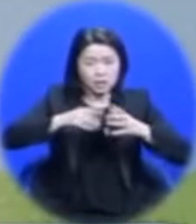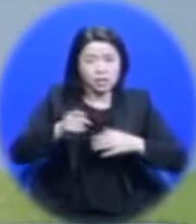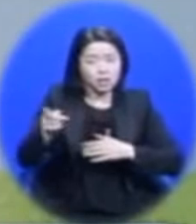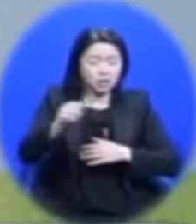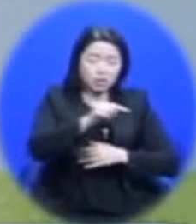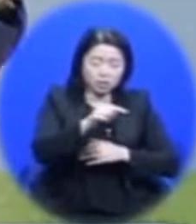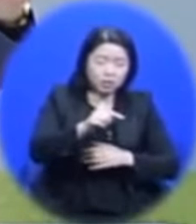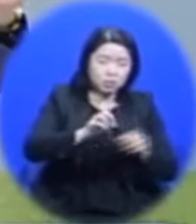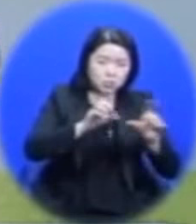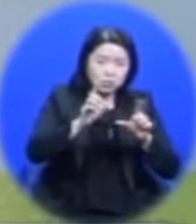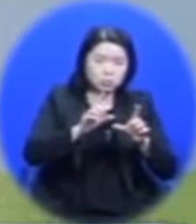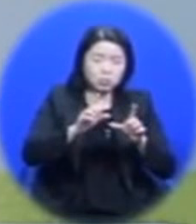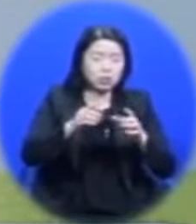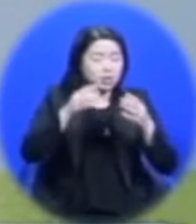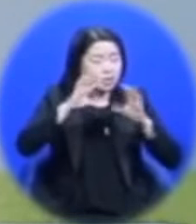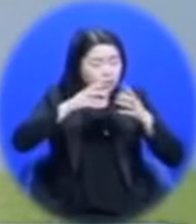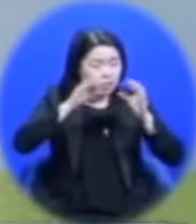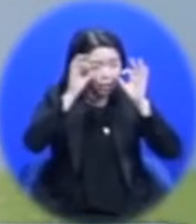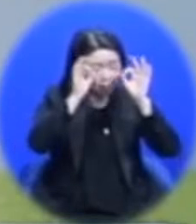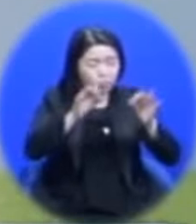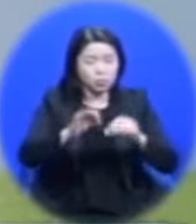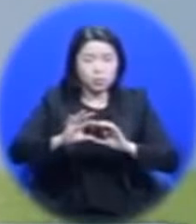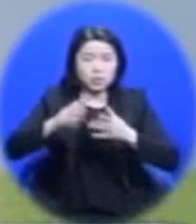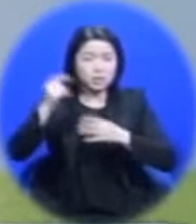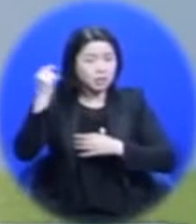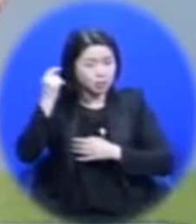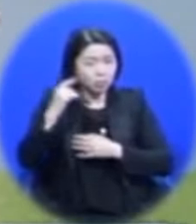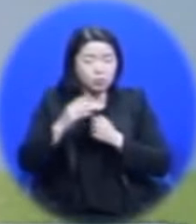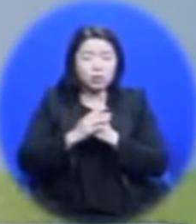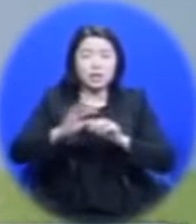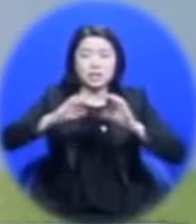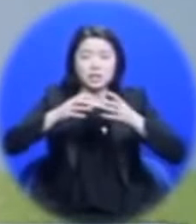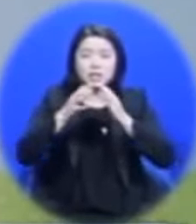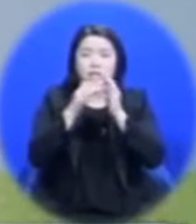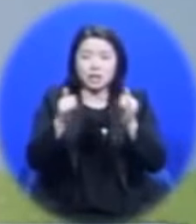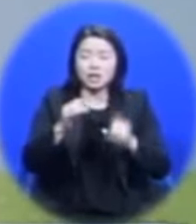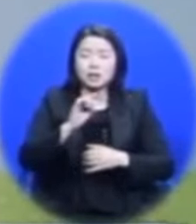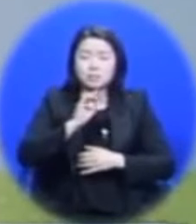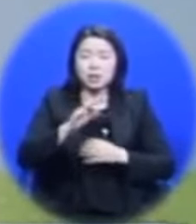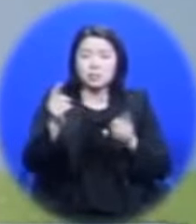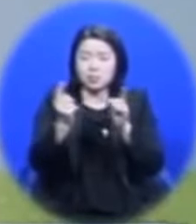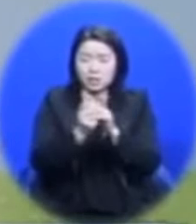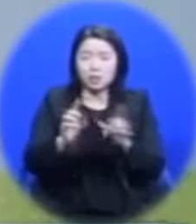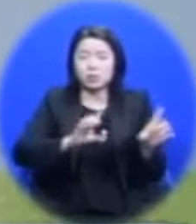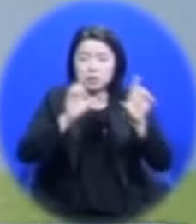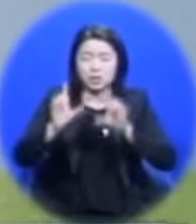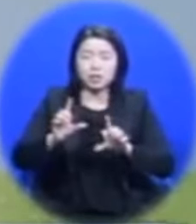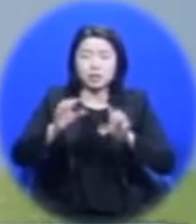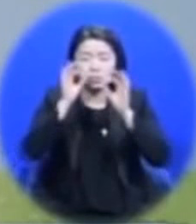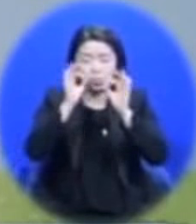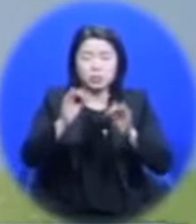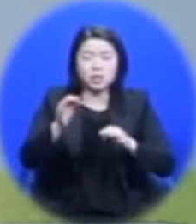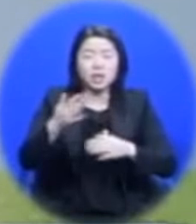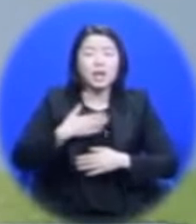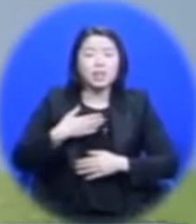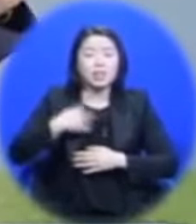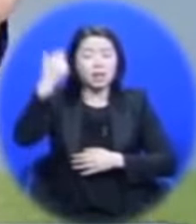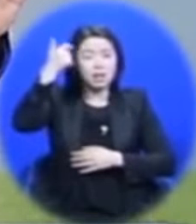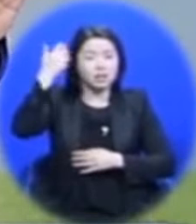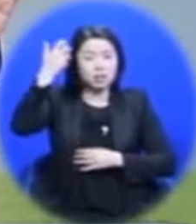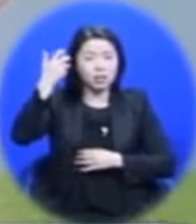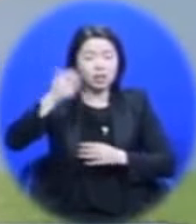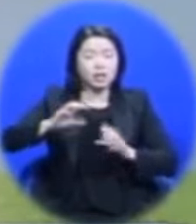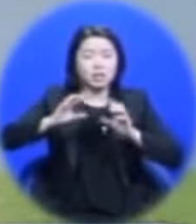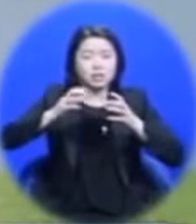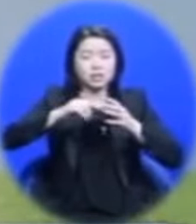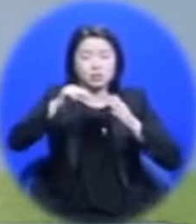살다가 세상만 바라보고 세상 소식만 듣고 세상 사람들만 만나고 살다 보니 그만 내 영이 세상 죽은